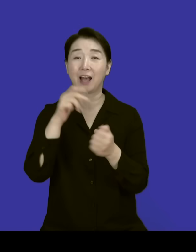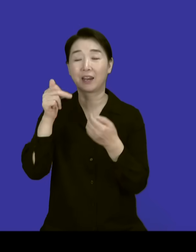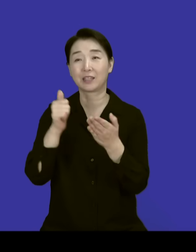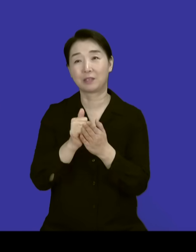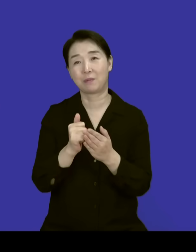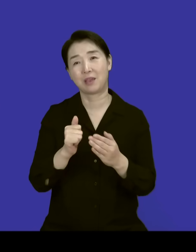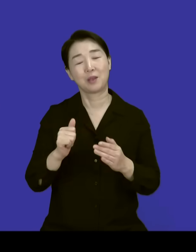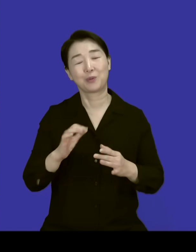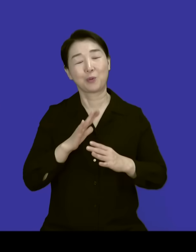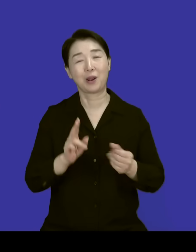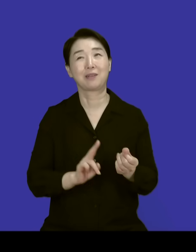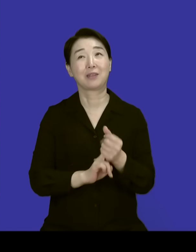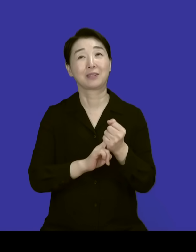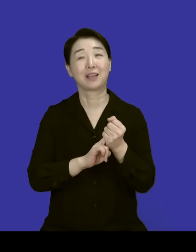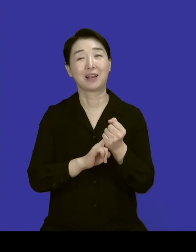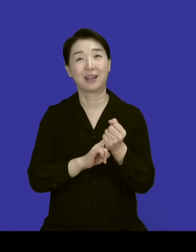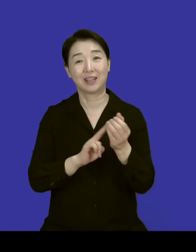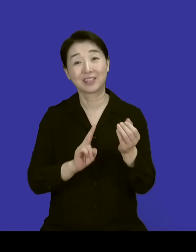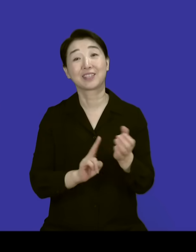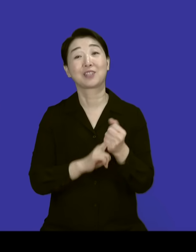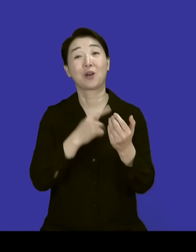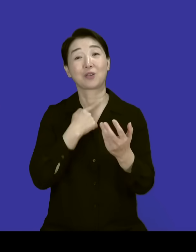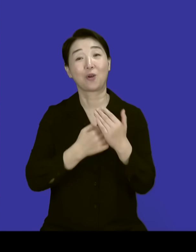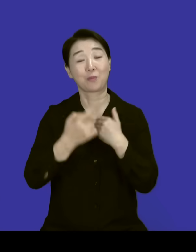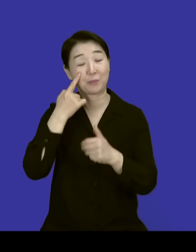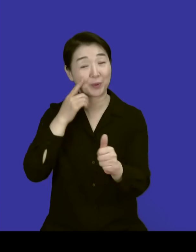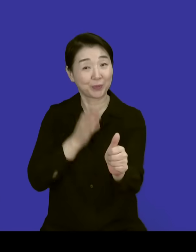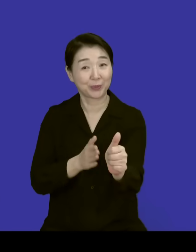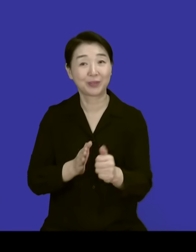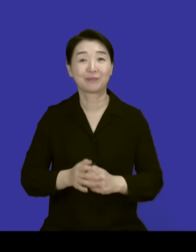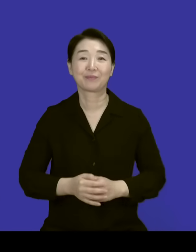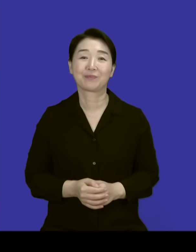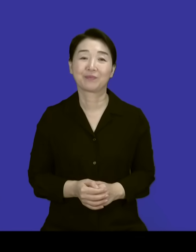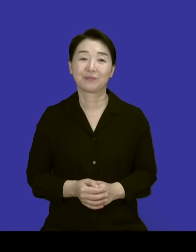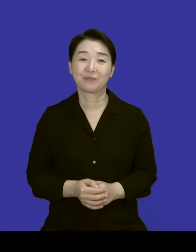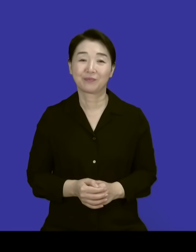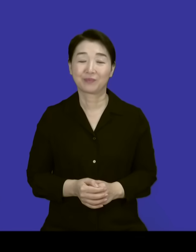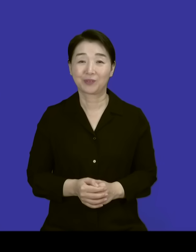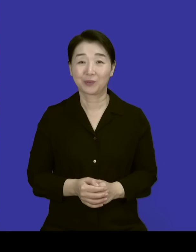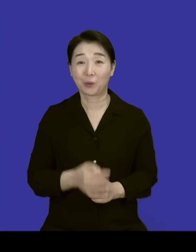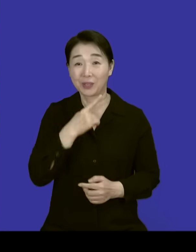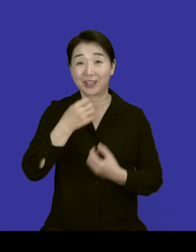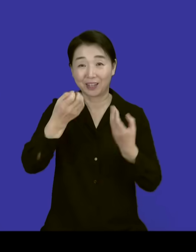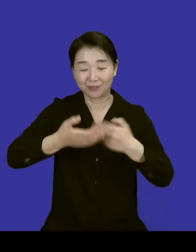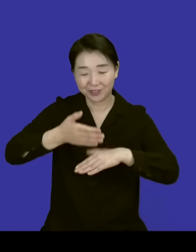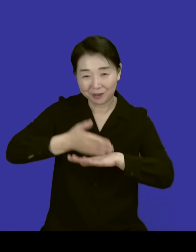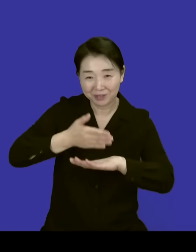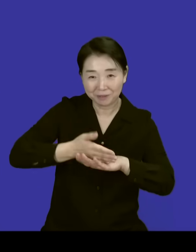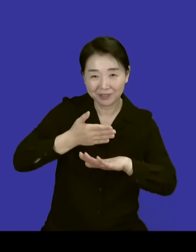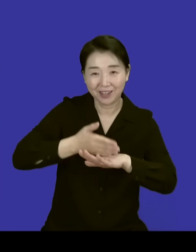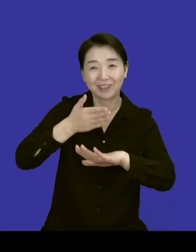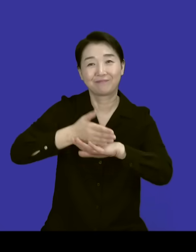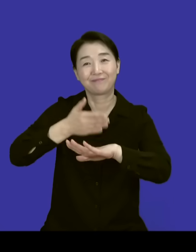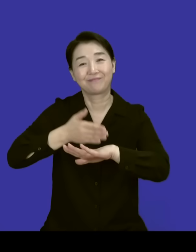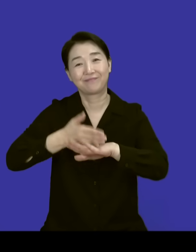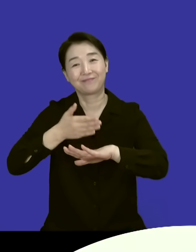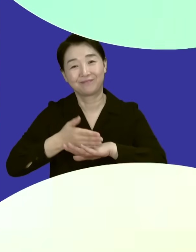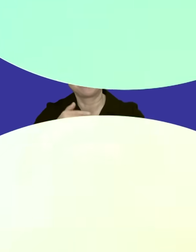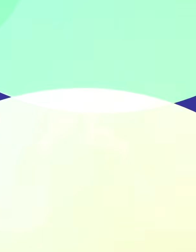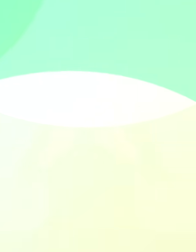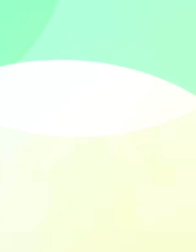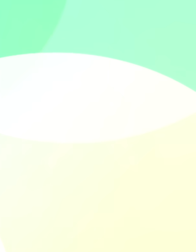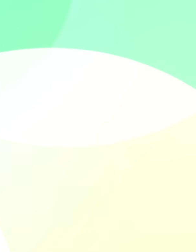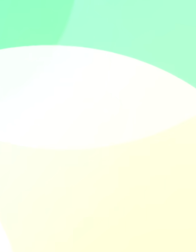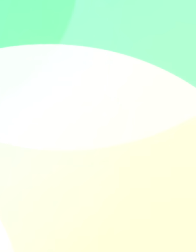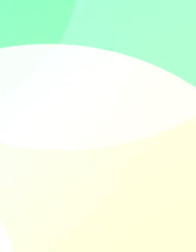놀라운 역사와 기적을 체험하는 형제님을 저희가 기대하겠습니다. 감사합니다. 예, 오늘 귀한 간증 나주셔서 고맙습니다. 감사합니다. 감사합니다. 감사합니다.